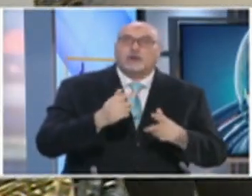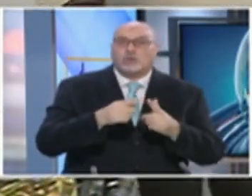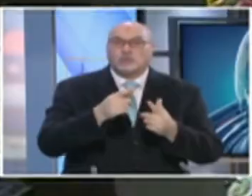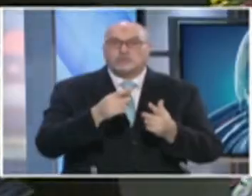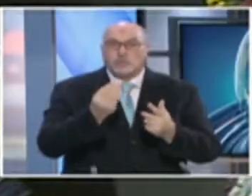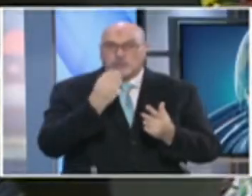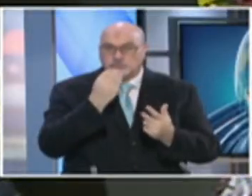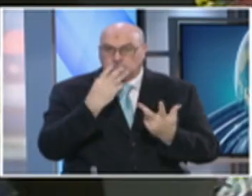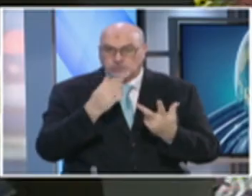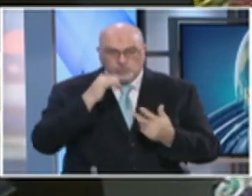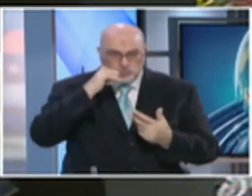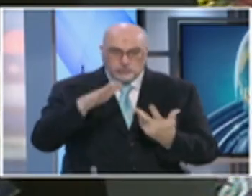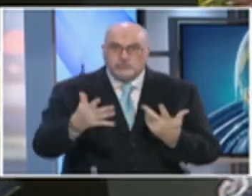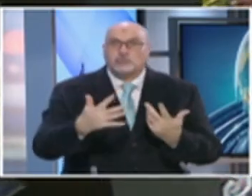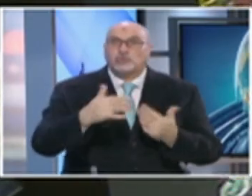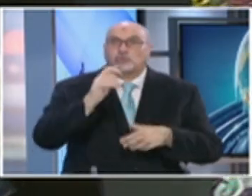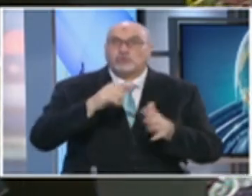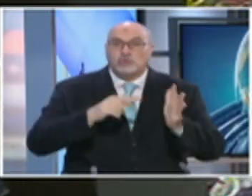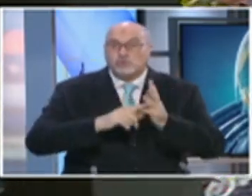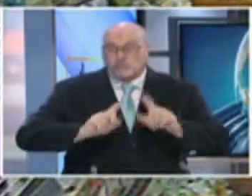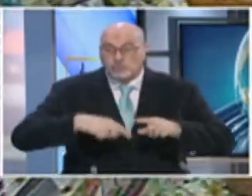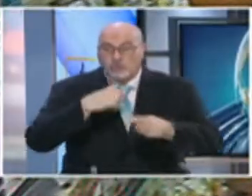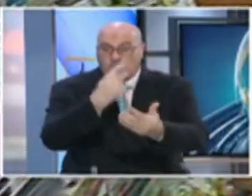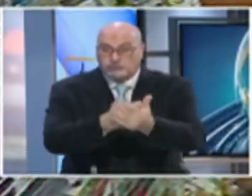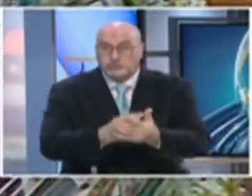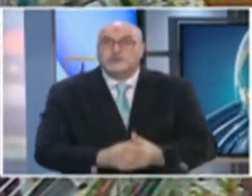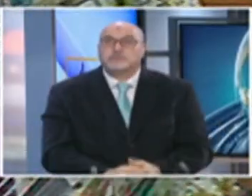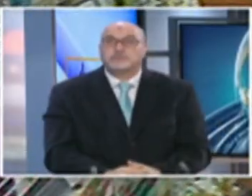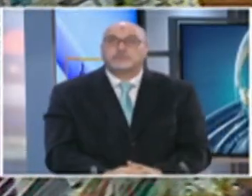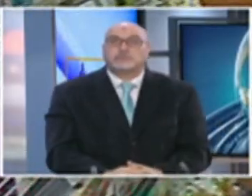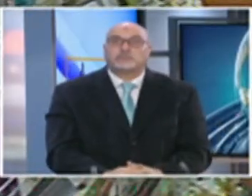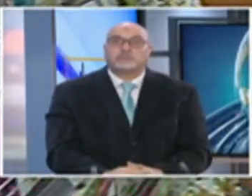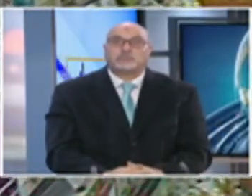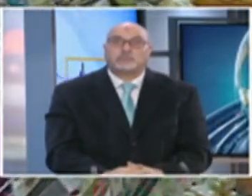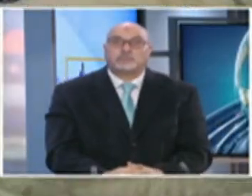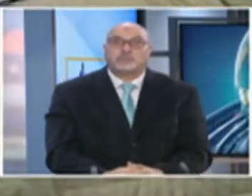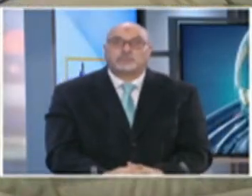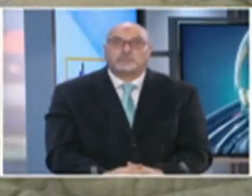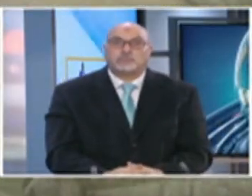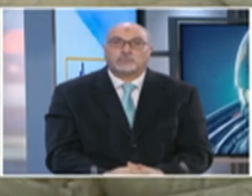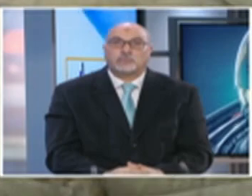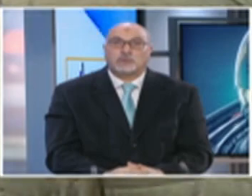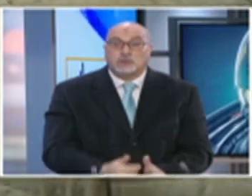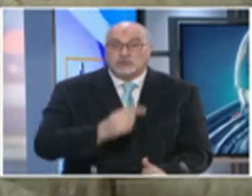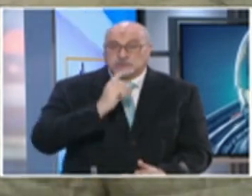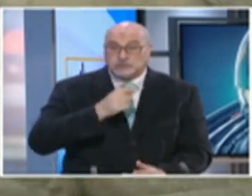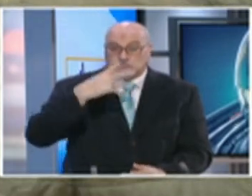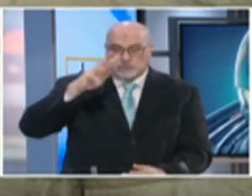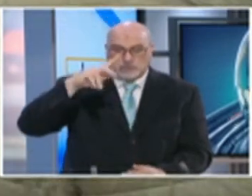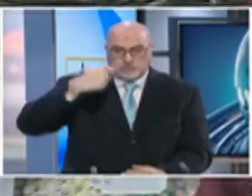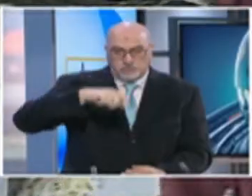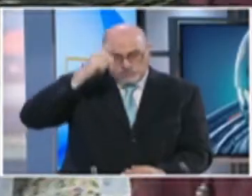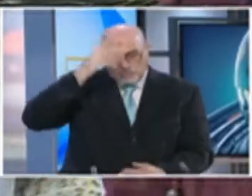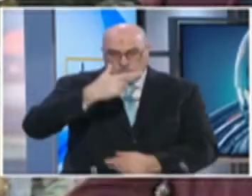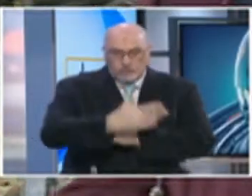يلمسه المواطن اليوم عند اقتناء مشترياته. قرار الرئيس ملاح يعاونوا